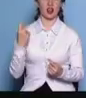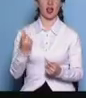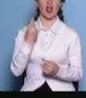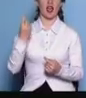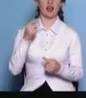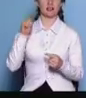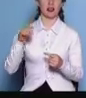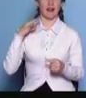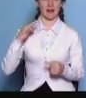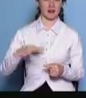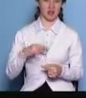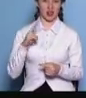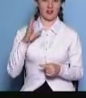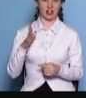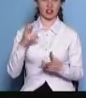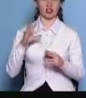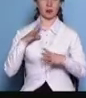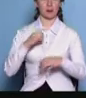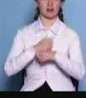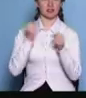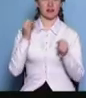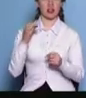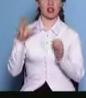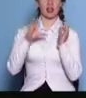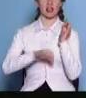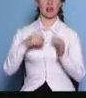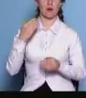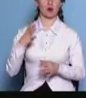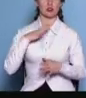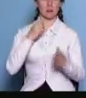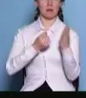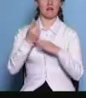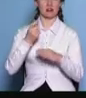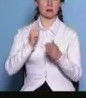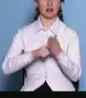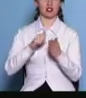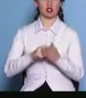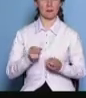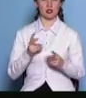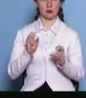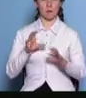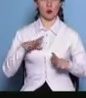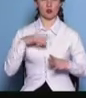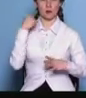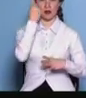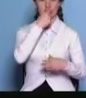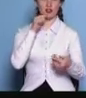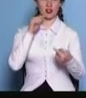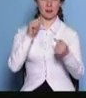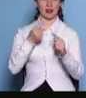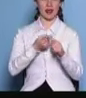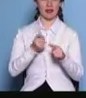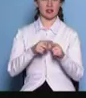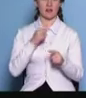предполагаемого эпицентра взрыва. После допроса появилась версия, мотивами преступления могла стать личная неприязнь подозреваемого.